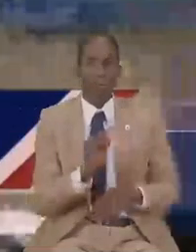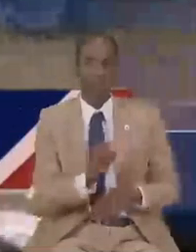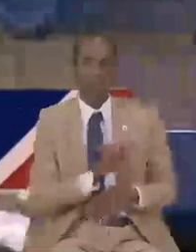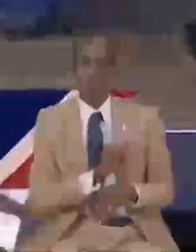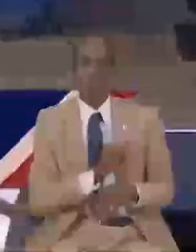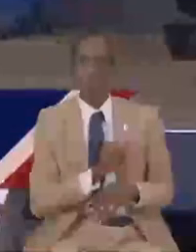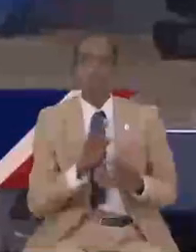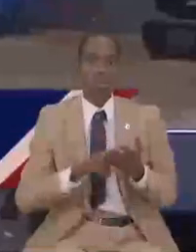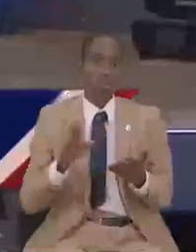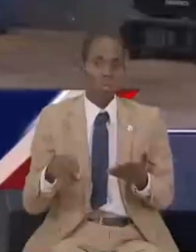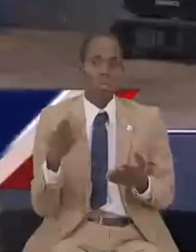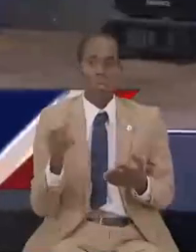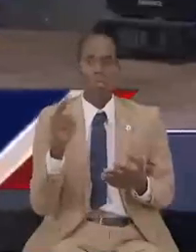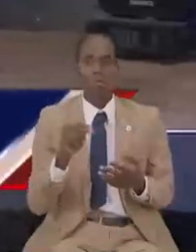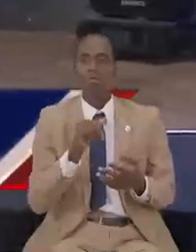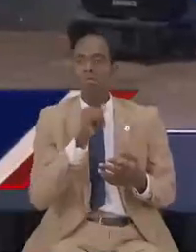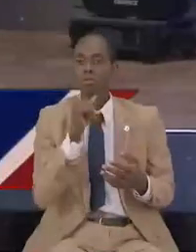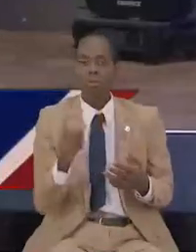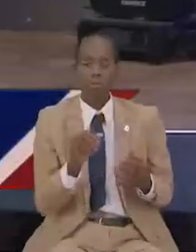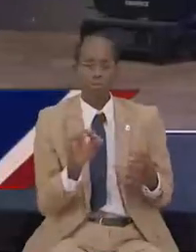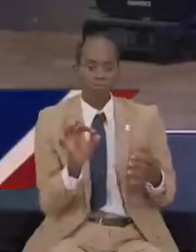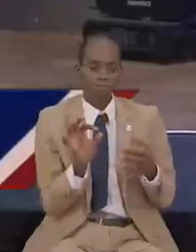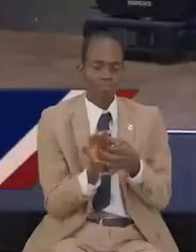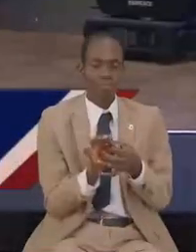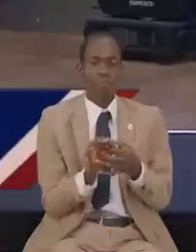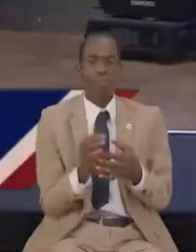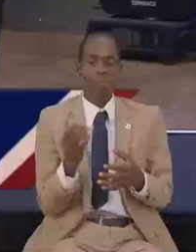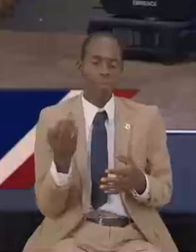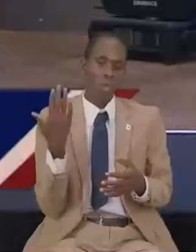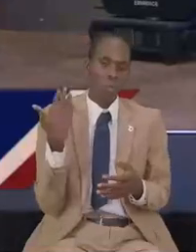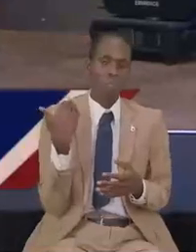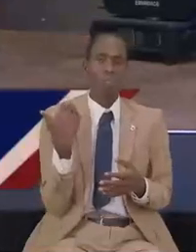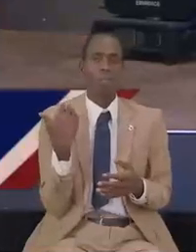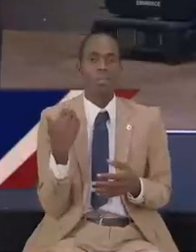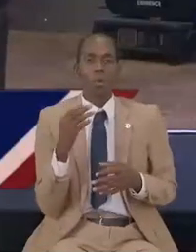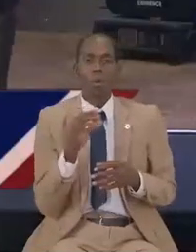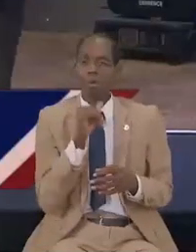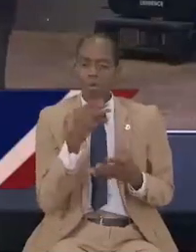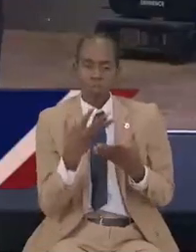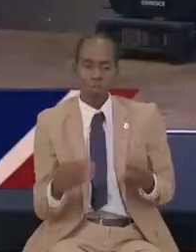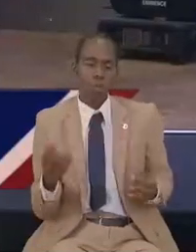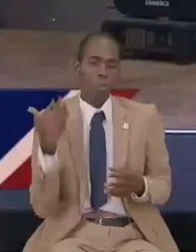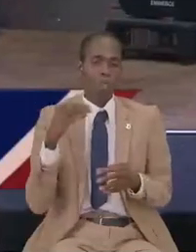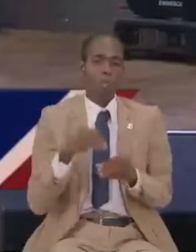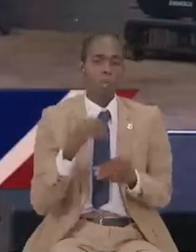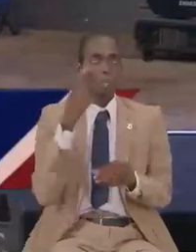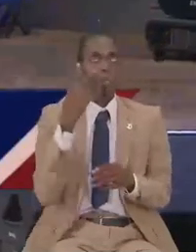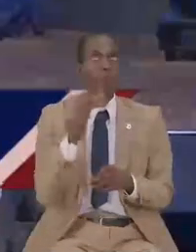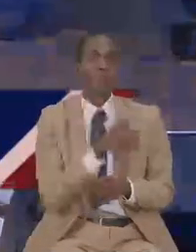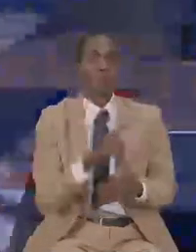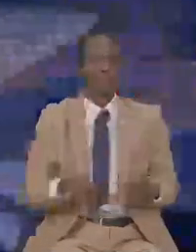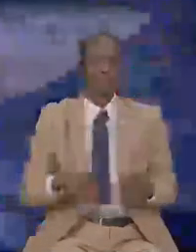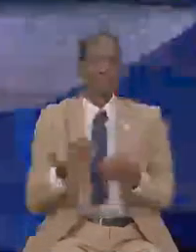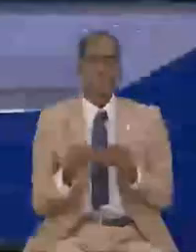non réglé. Un passé non établi devant le Seigneur. Allons, voyons la première partie ici, qui est